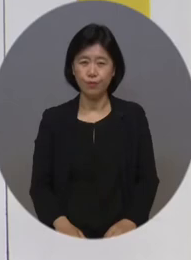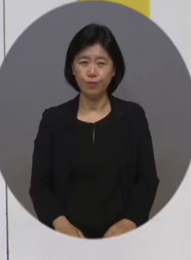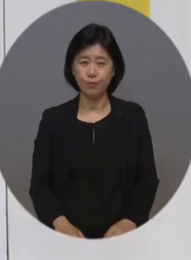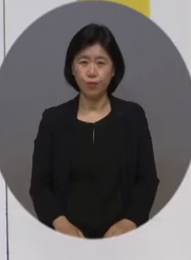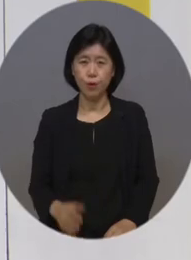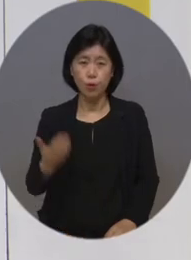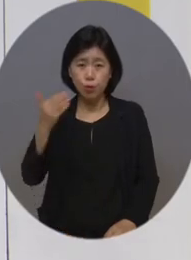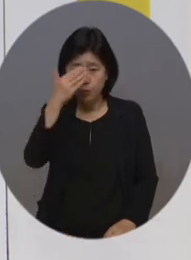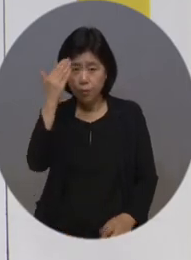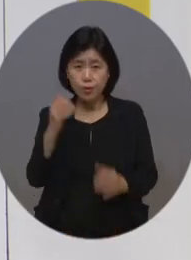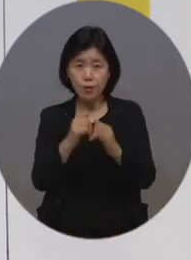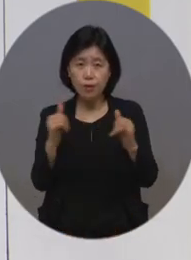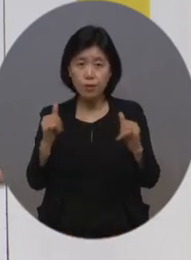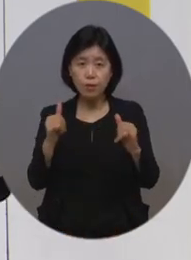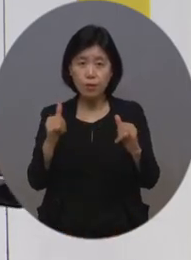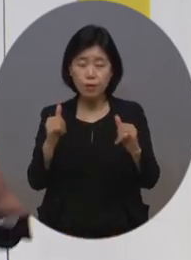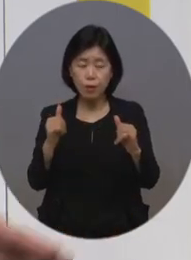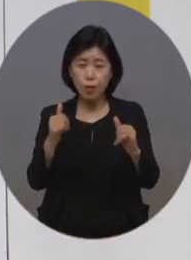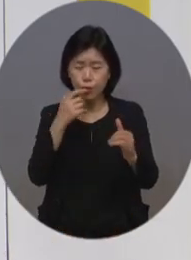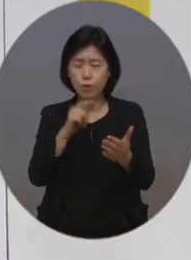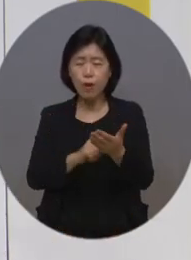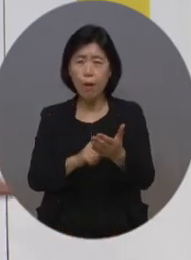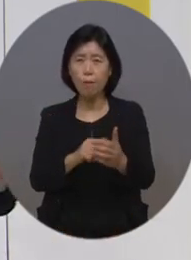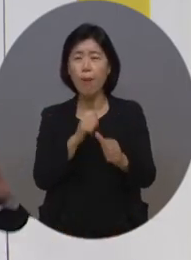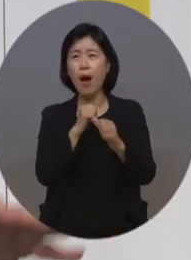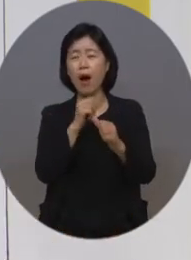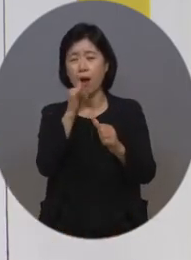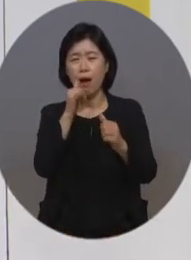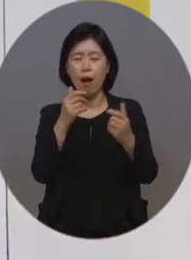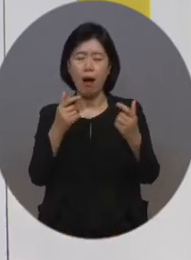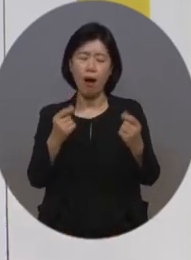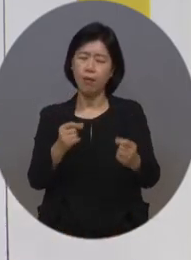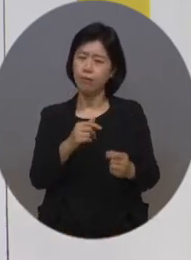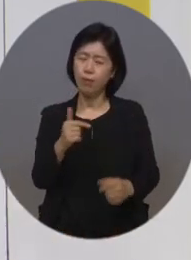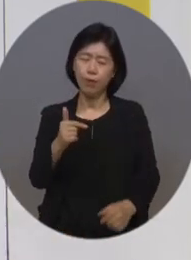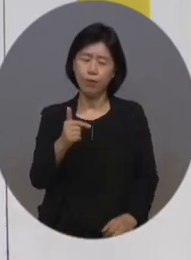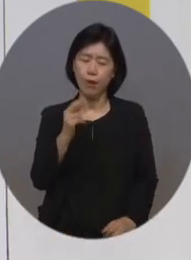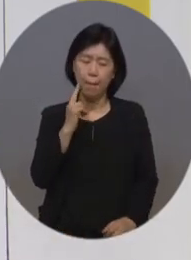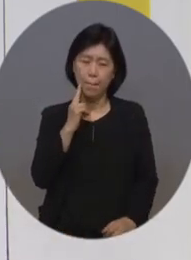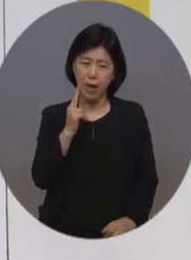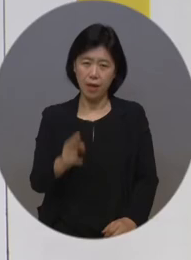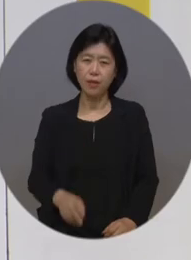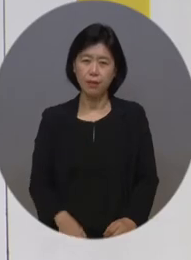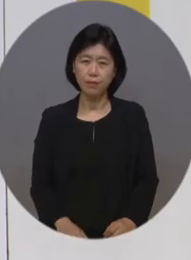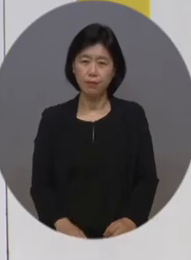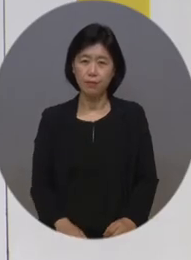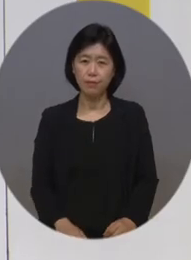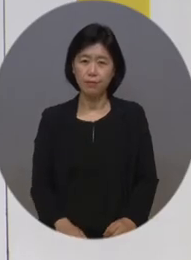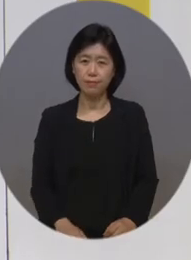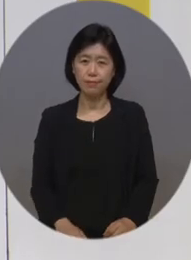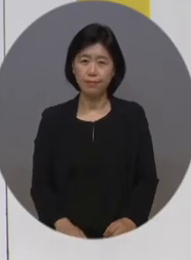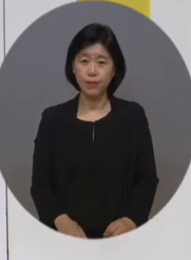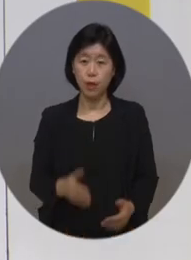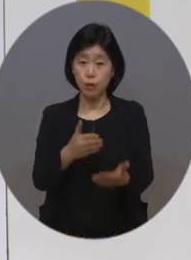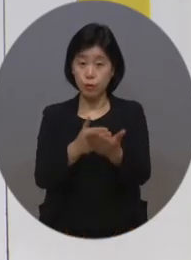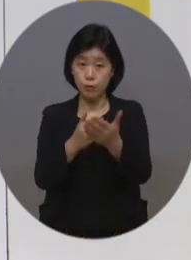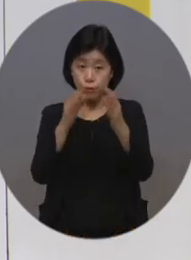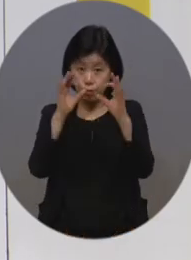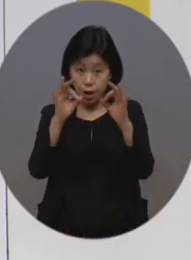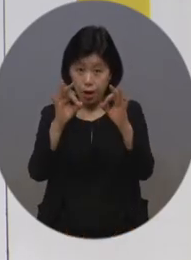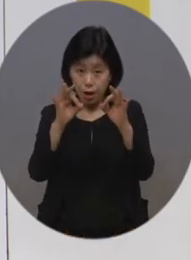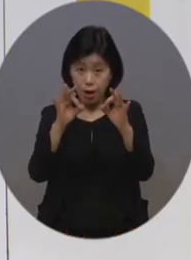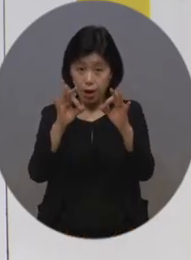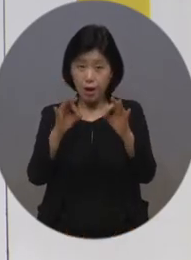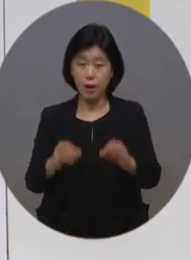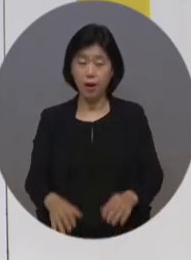그냥 저 막 그 놀고 그냥 하다가 쓰러져서 방어 지는